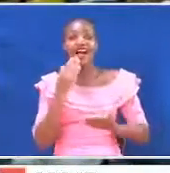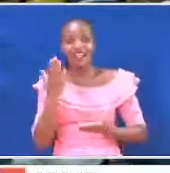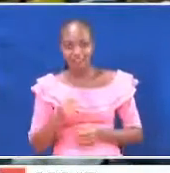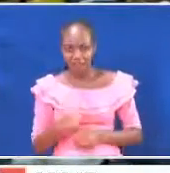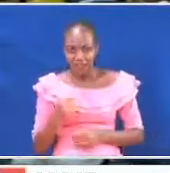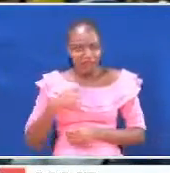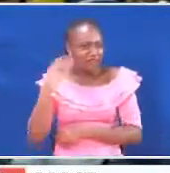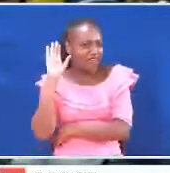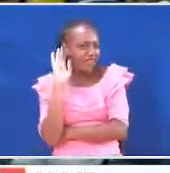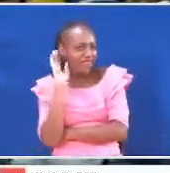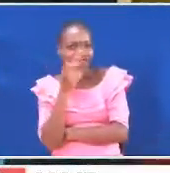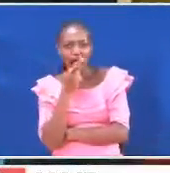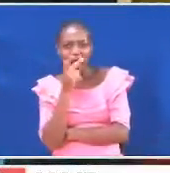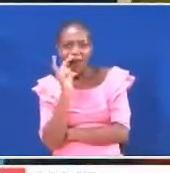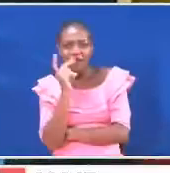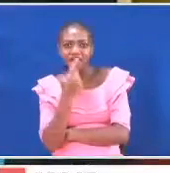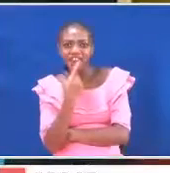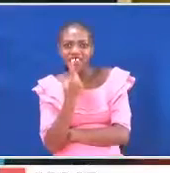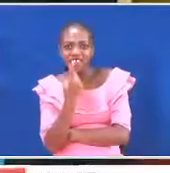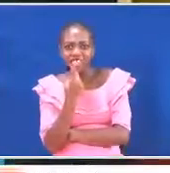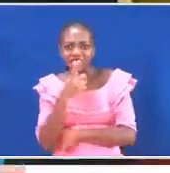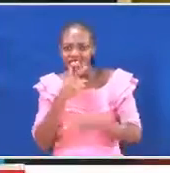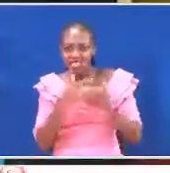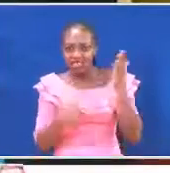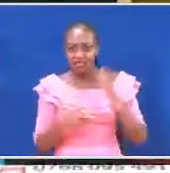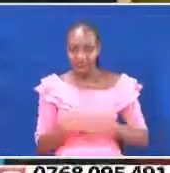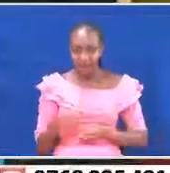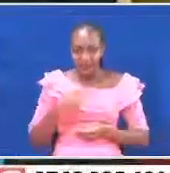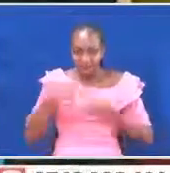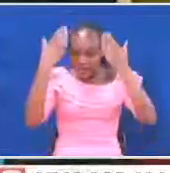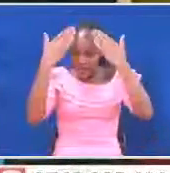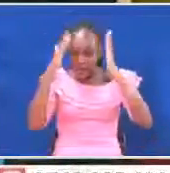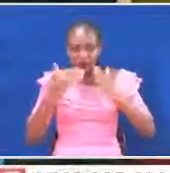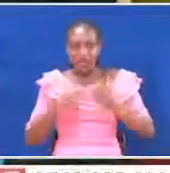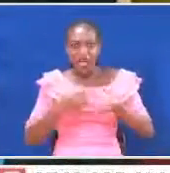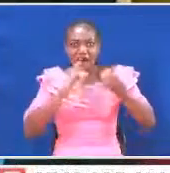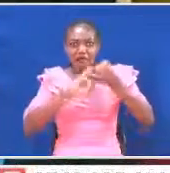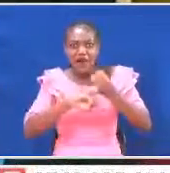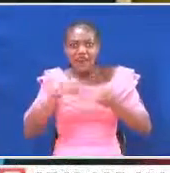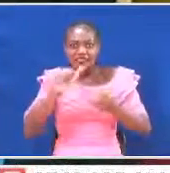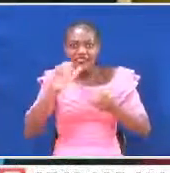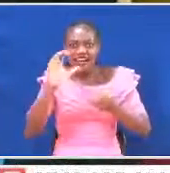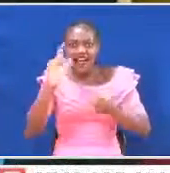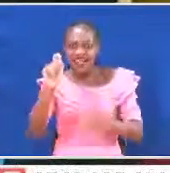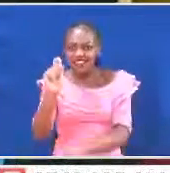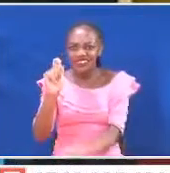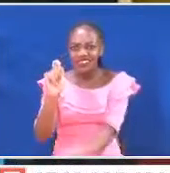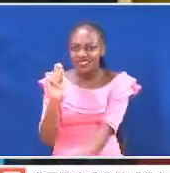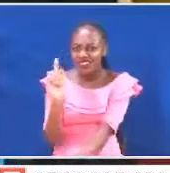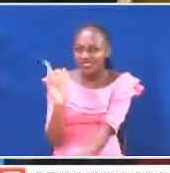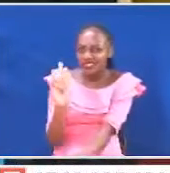Kalonzo akiongea hapo ya kwamba sijui kuna marriage act.